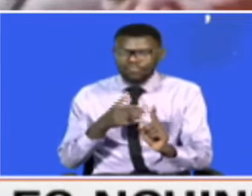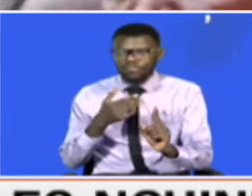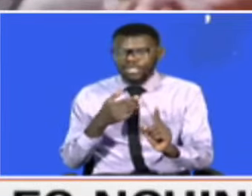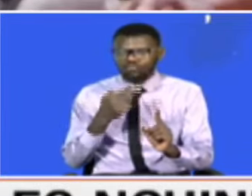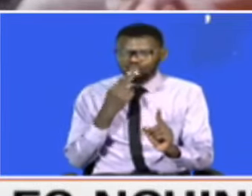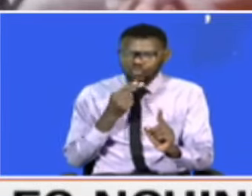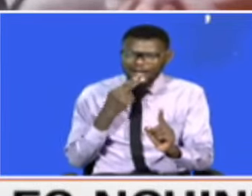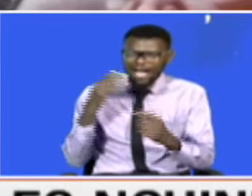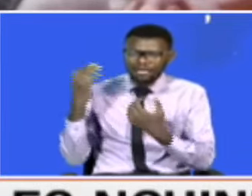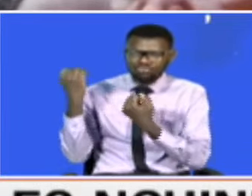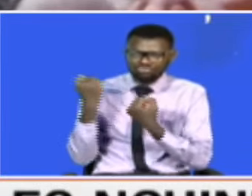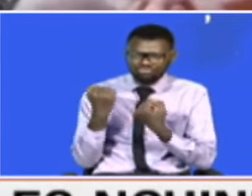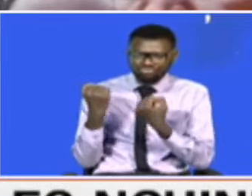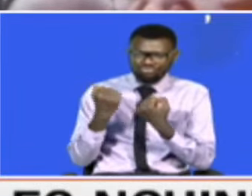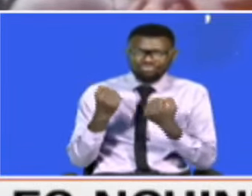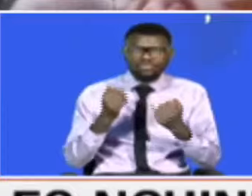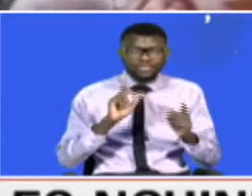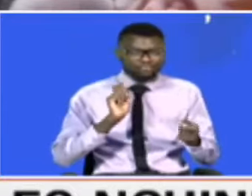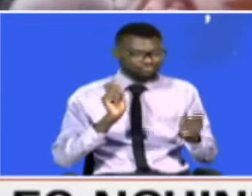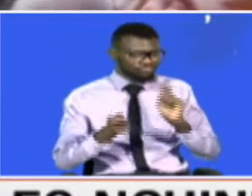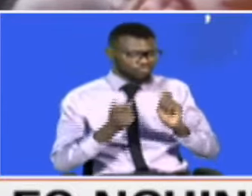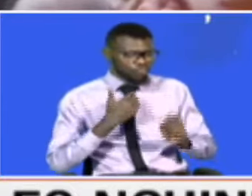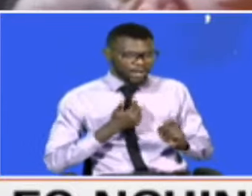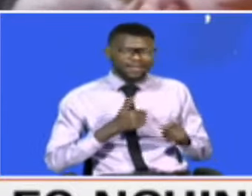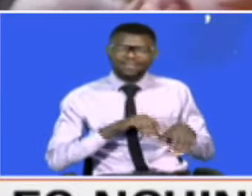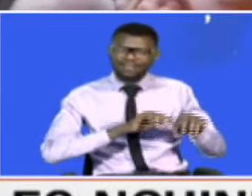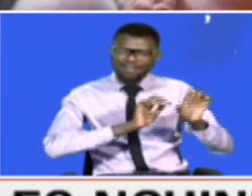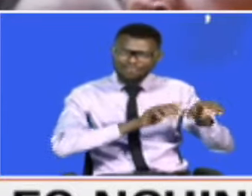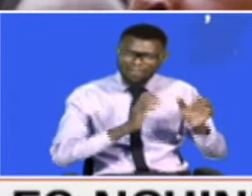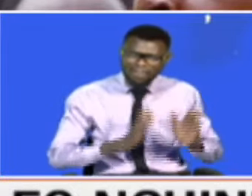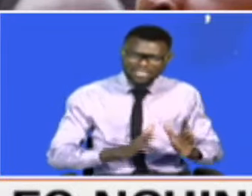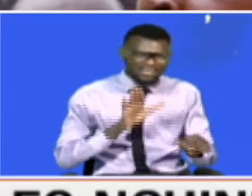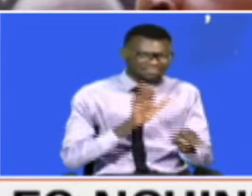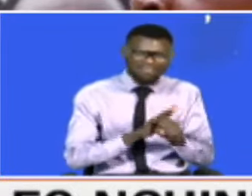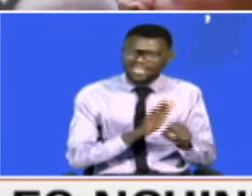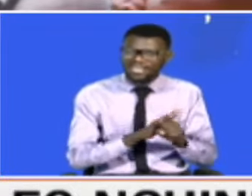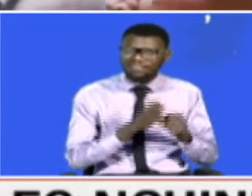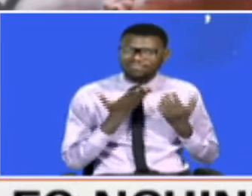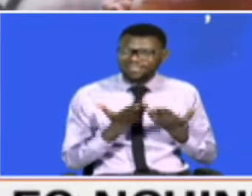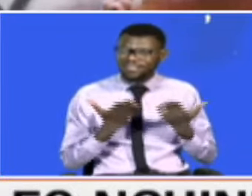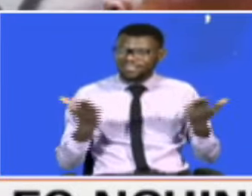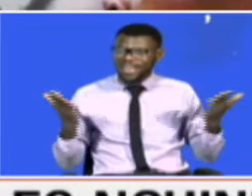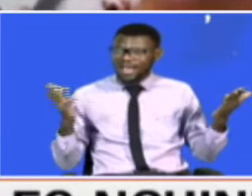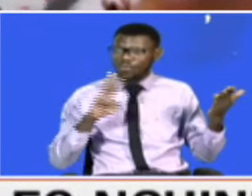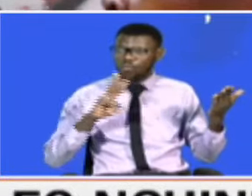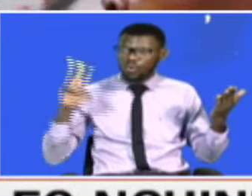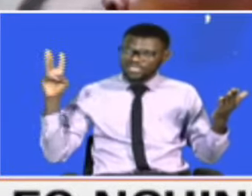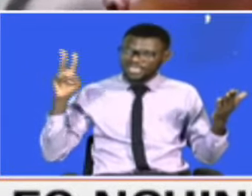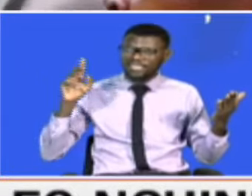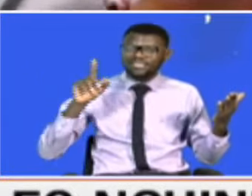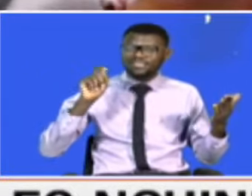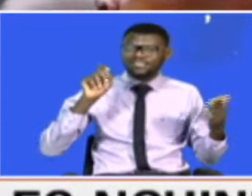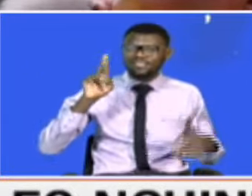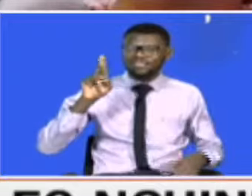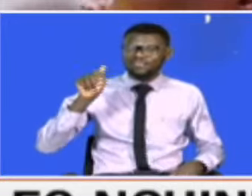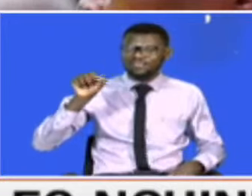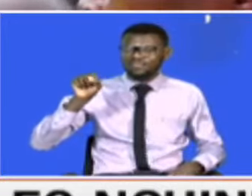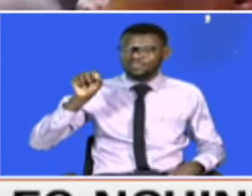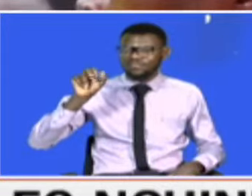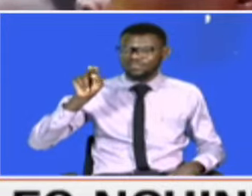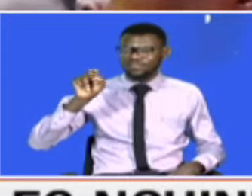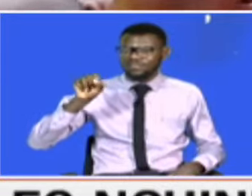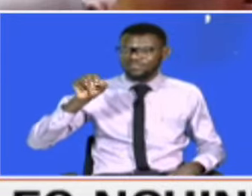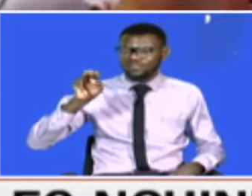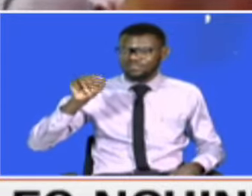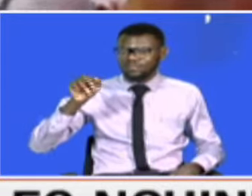also want kushikilia wakulima wetu wa miwa, wengi ambao wako Western, wako kule Transmara, wako kule Pwani,